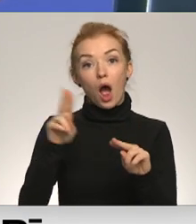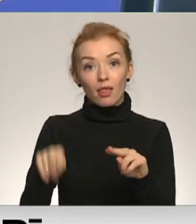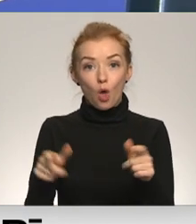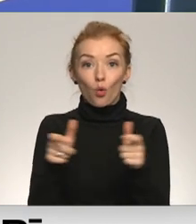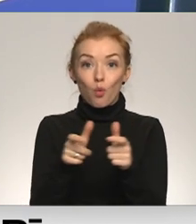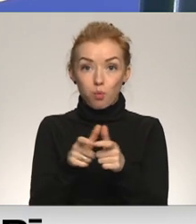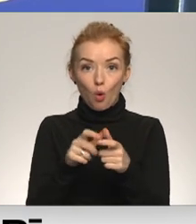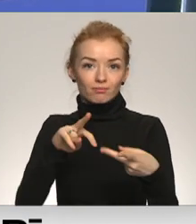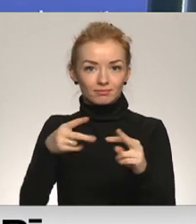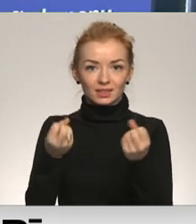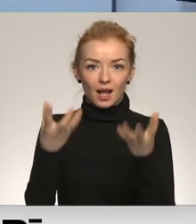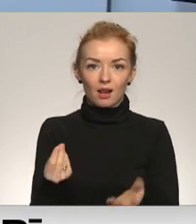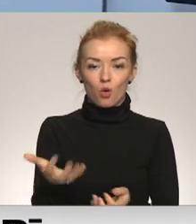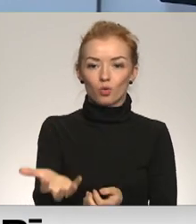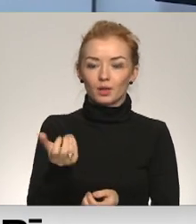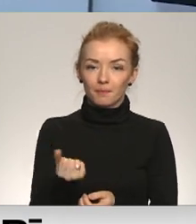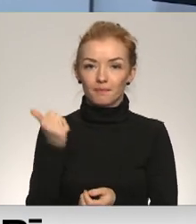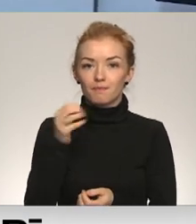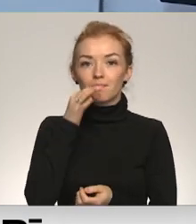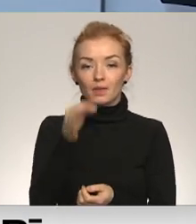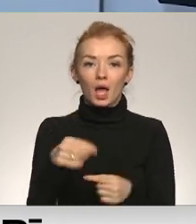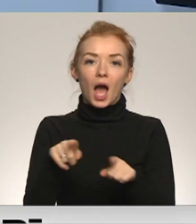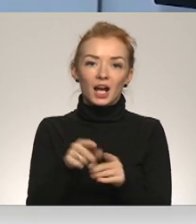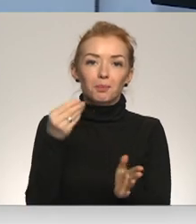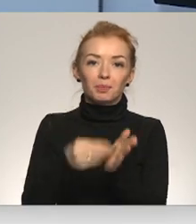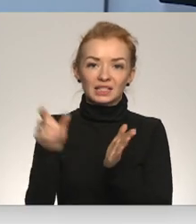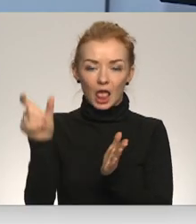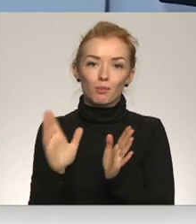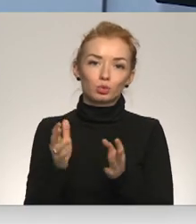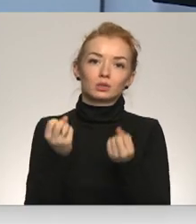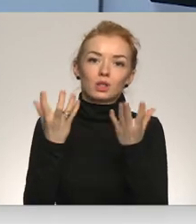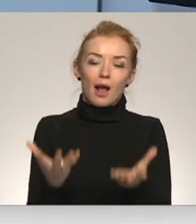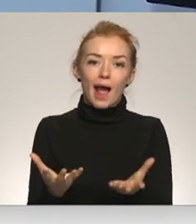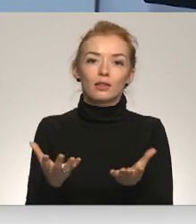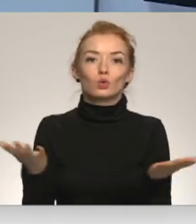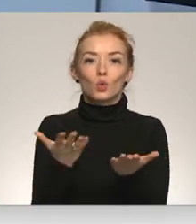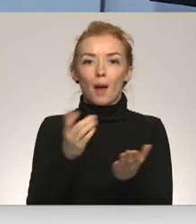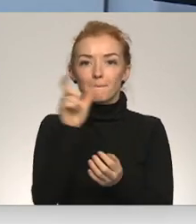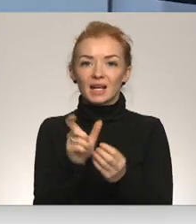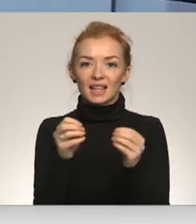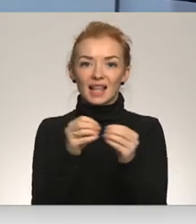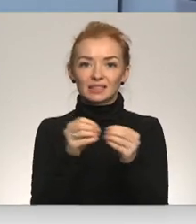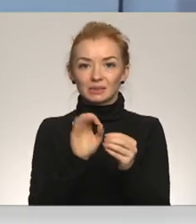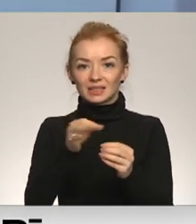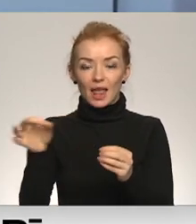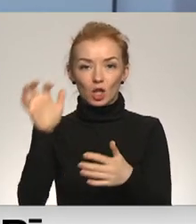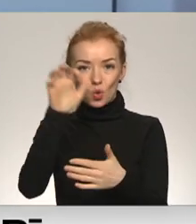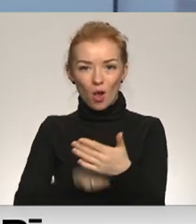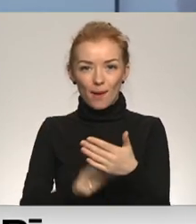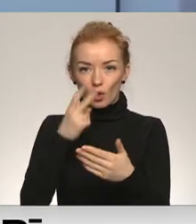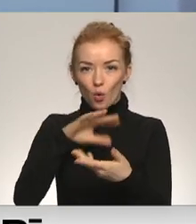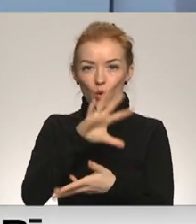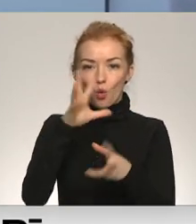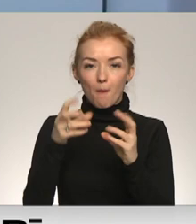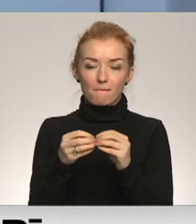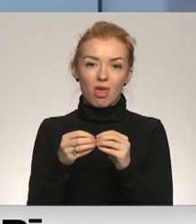arī pret skaidru naudu. Būs arī pircējiem saprotams, kurā brīdī tiek tie 10 centiņi viņam noņemt no kopējā pirkuma. Ja viņš